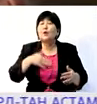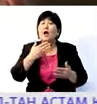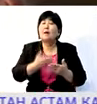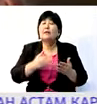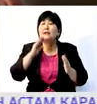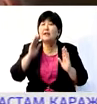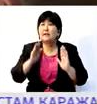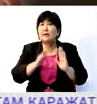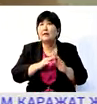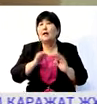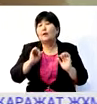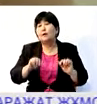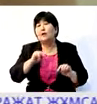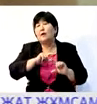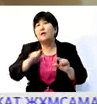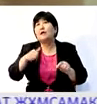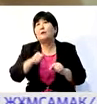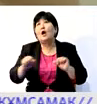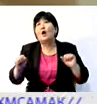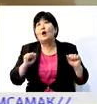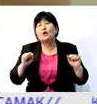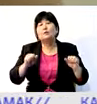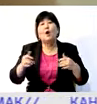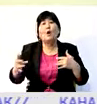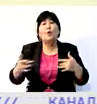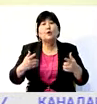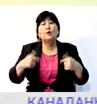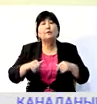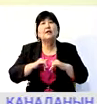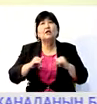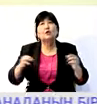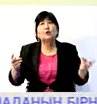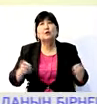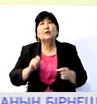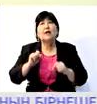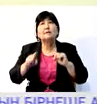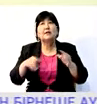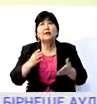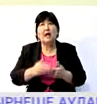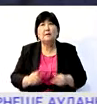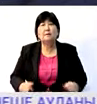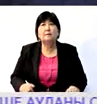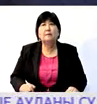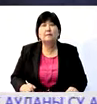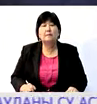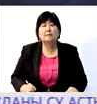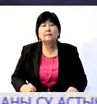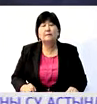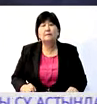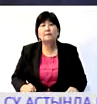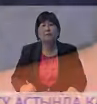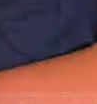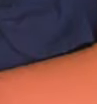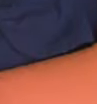мәселелер тыңдалып, құзырлы мекеме басшыларына спорт және өнер үйірмелерінің жұмысын жетілдіру тапсырылды. Асқар Тәжиев, Бөгенбай Василов, Тосқан